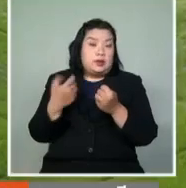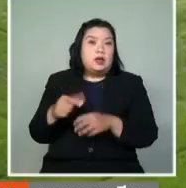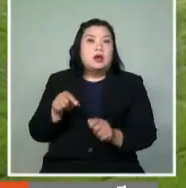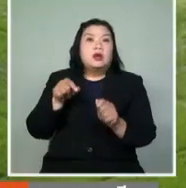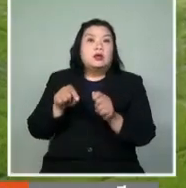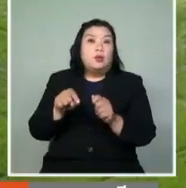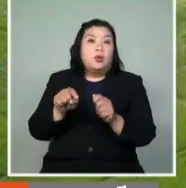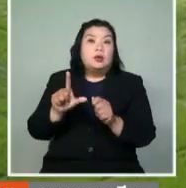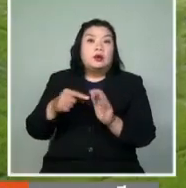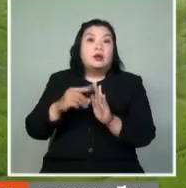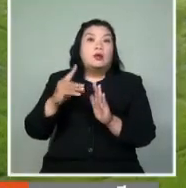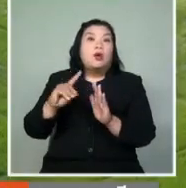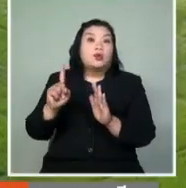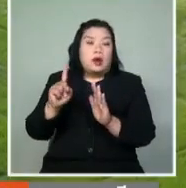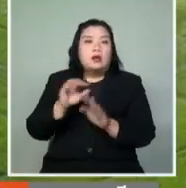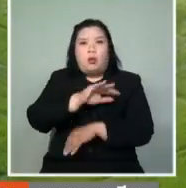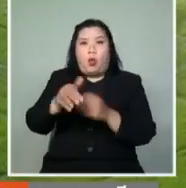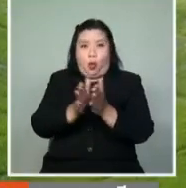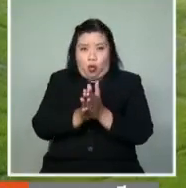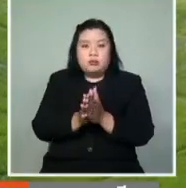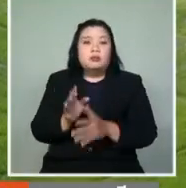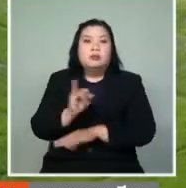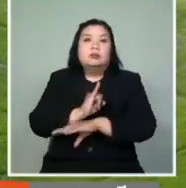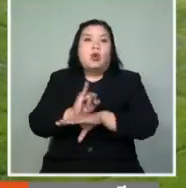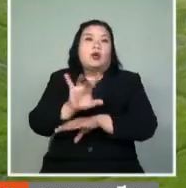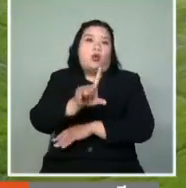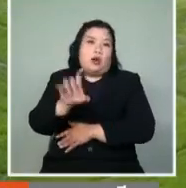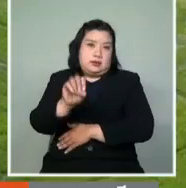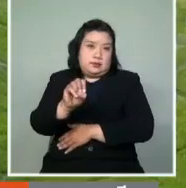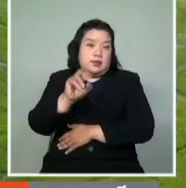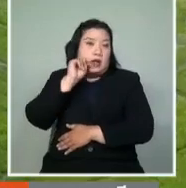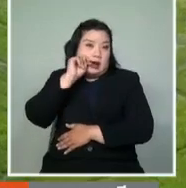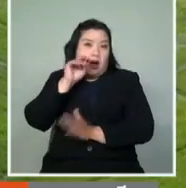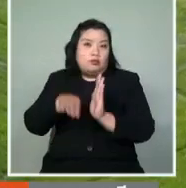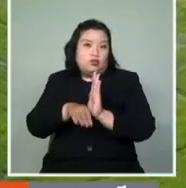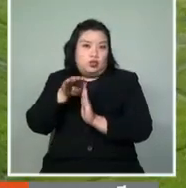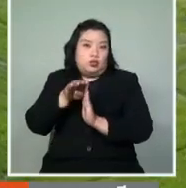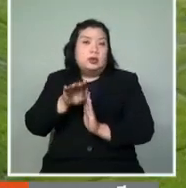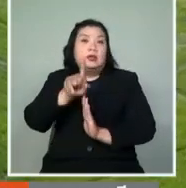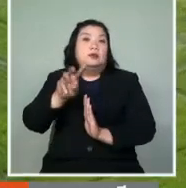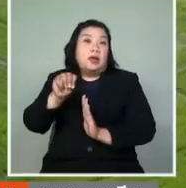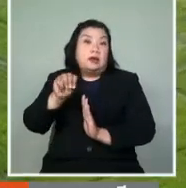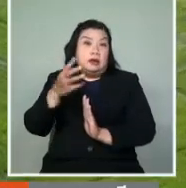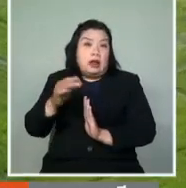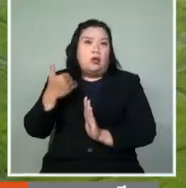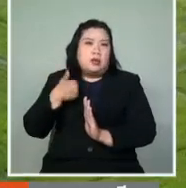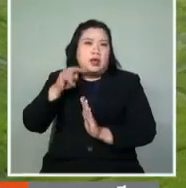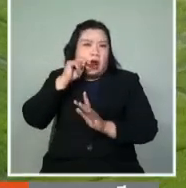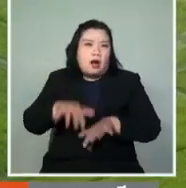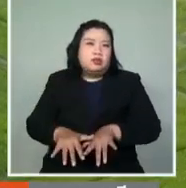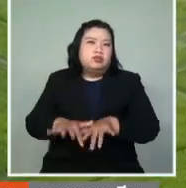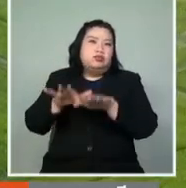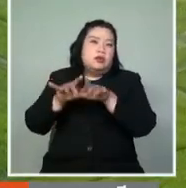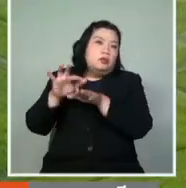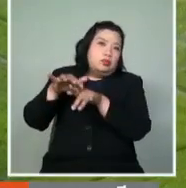อดอำเภอพิมายกว่า150ไร่น้ำท่วมสูง1เมตรครับแล้วก็ยังเพิ่มสูงขึ้นอย่างต่อเนื่องนะครับแล้วมันก็เอ่